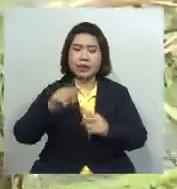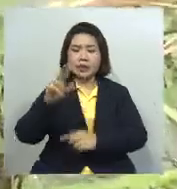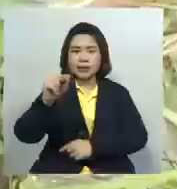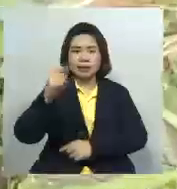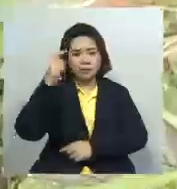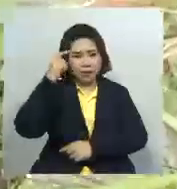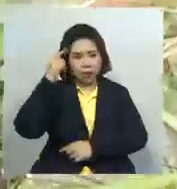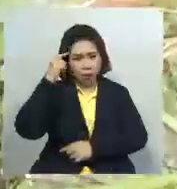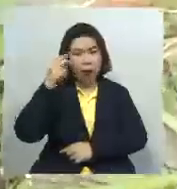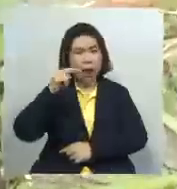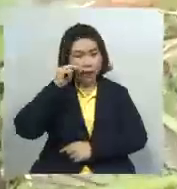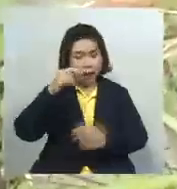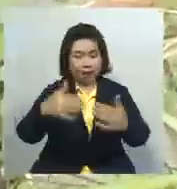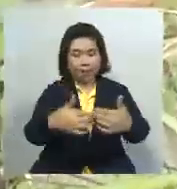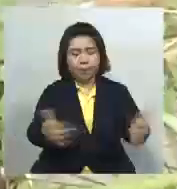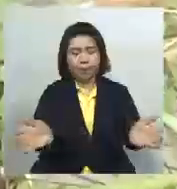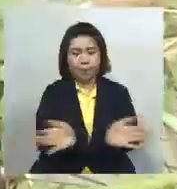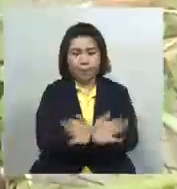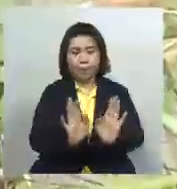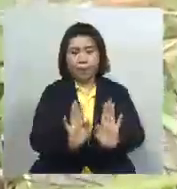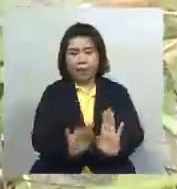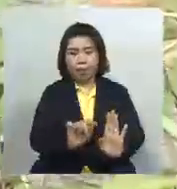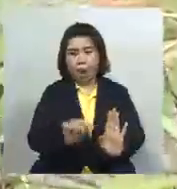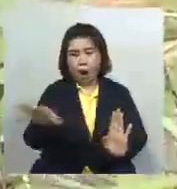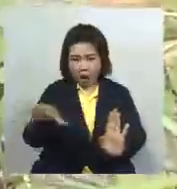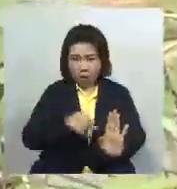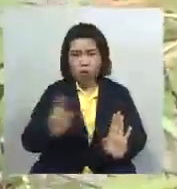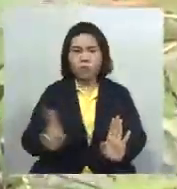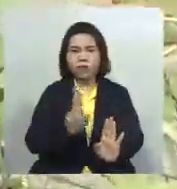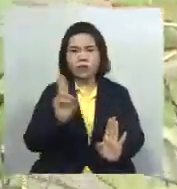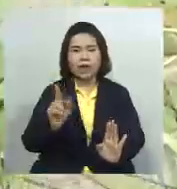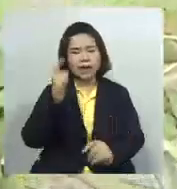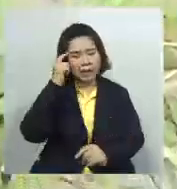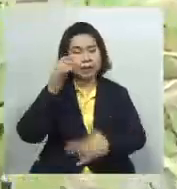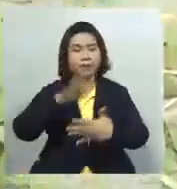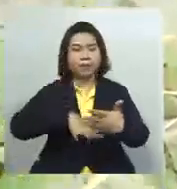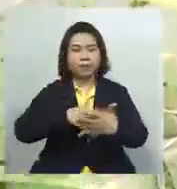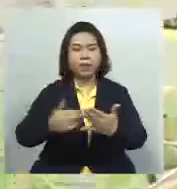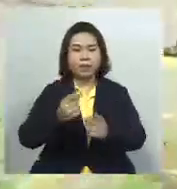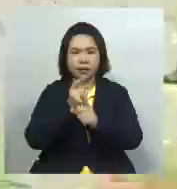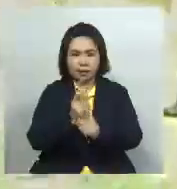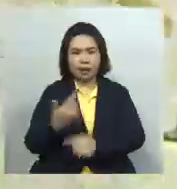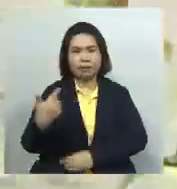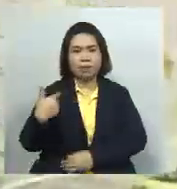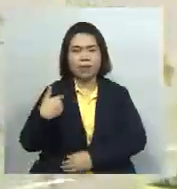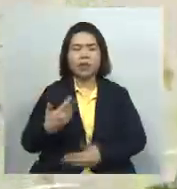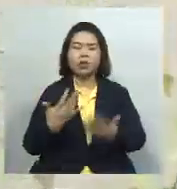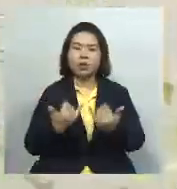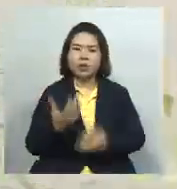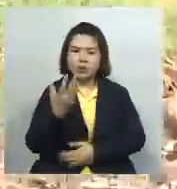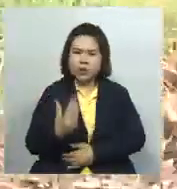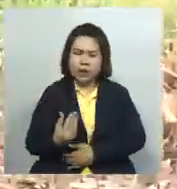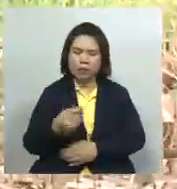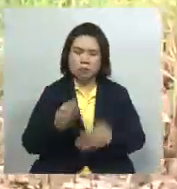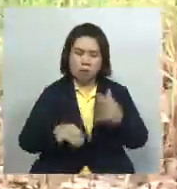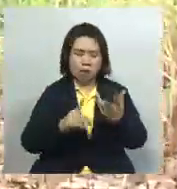ริ่มมีการนำน้ำก้นอ่างมาใช้และจากปริมาณดังกล่าวก็ถือว่ายังเป็นไปตามแผนที่วางไว้ซึ่งตอนนี้เหลืออีกประมา